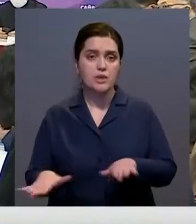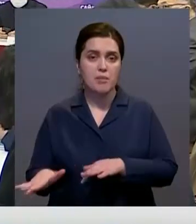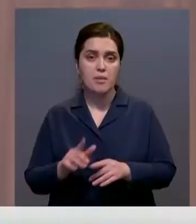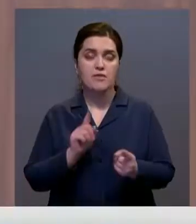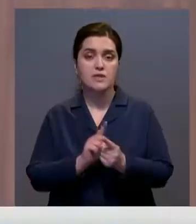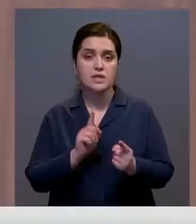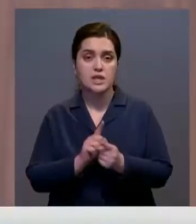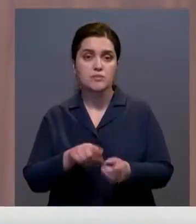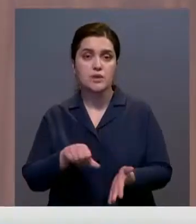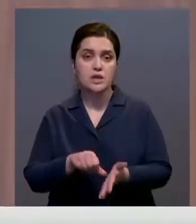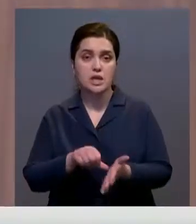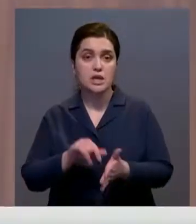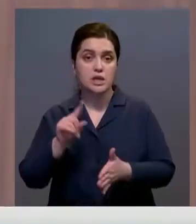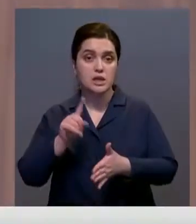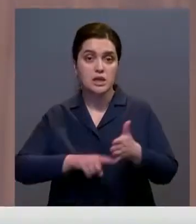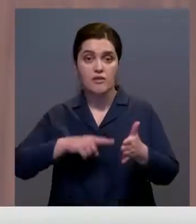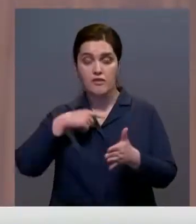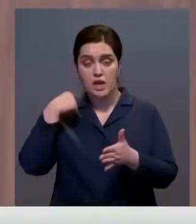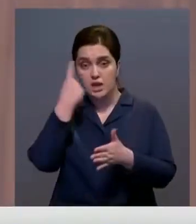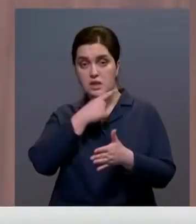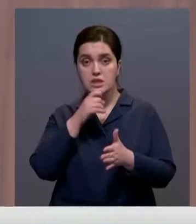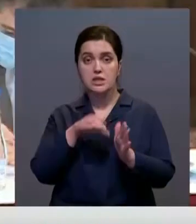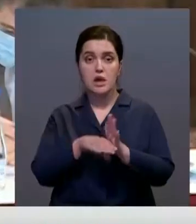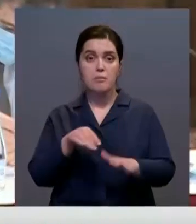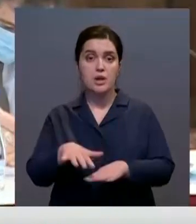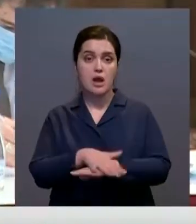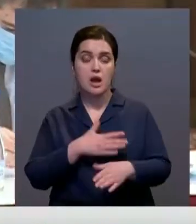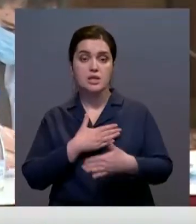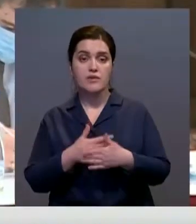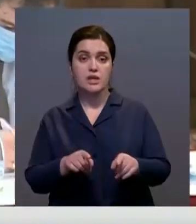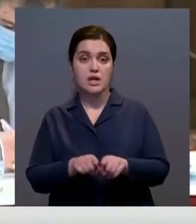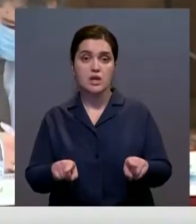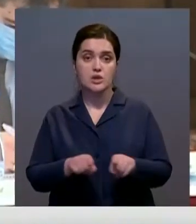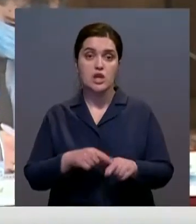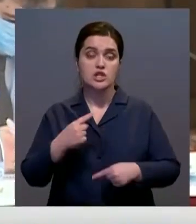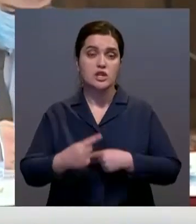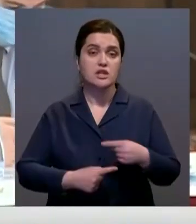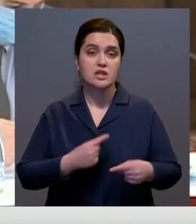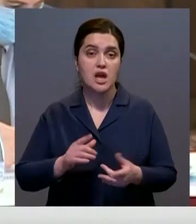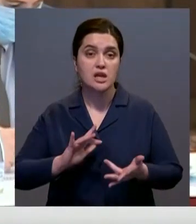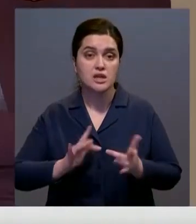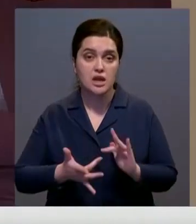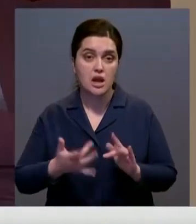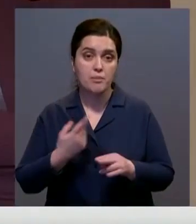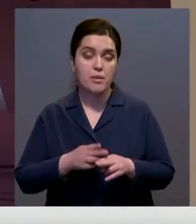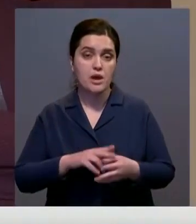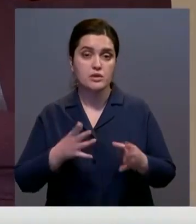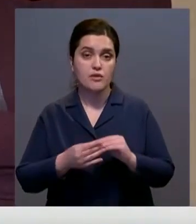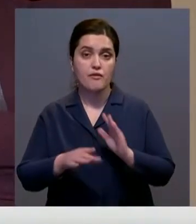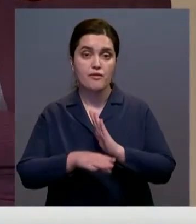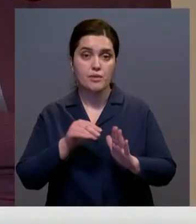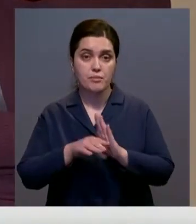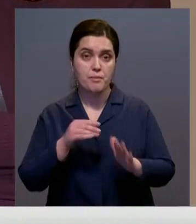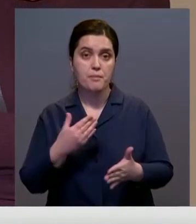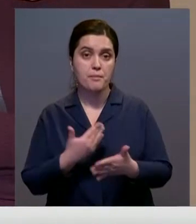публичных мероприятий и встречами кандидатов и их доверенных лиц с избирателями. Активная агитация идет и через социальные сети. Результатом этих